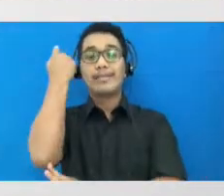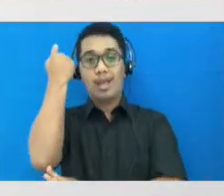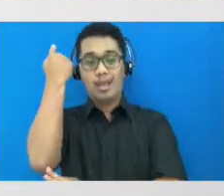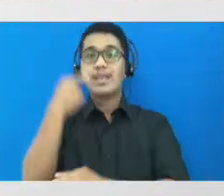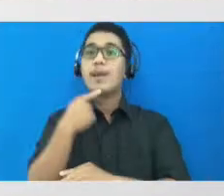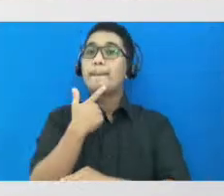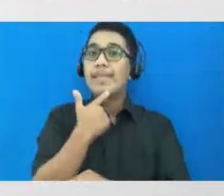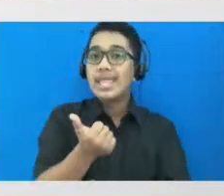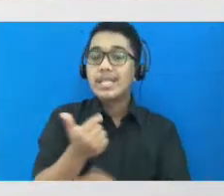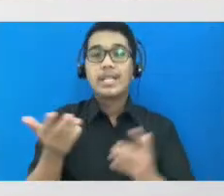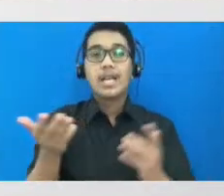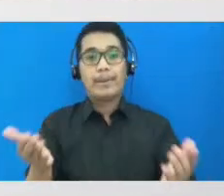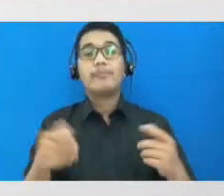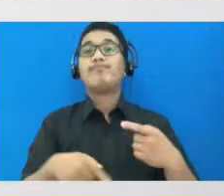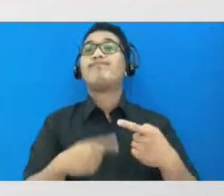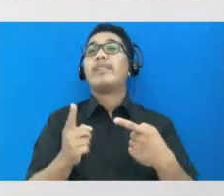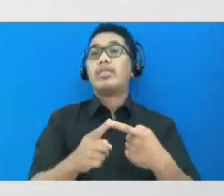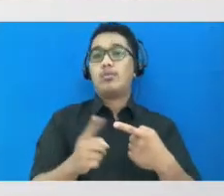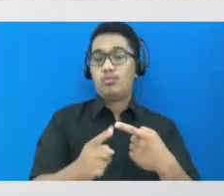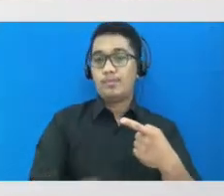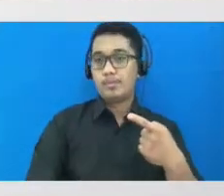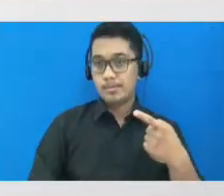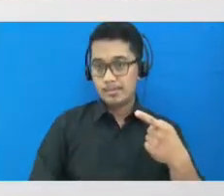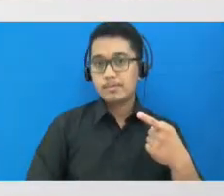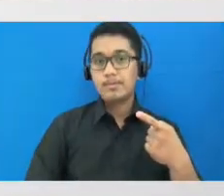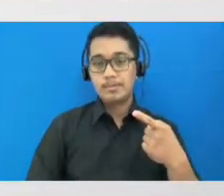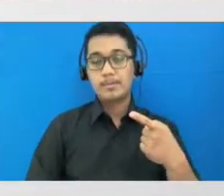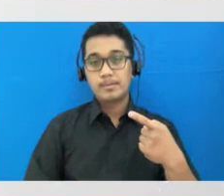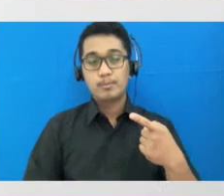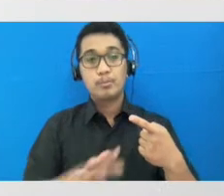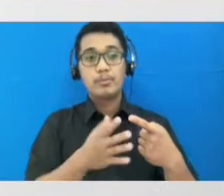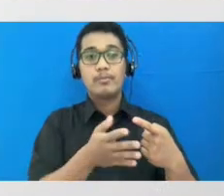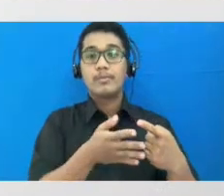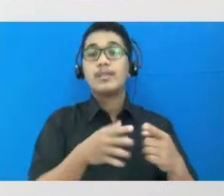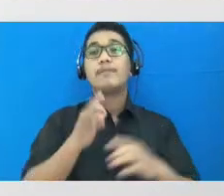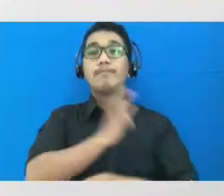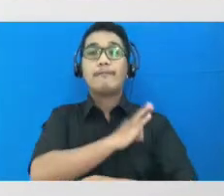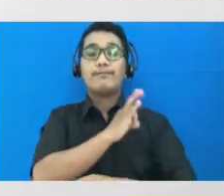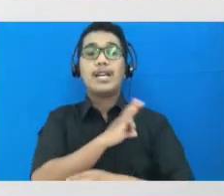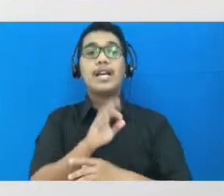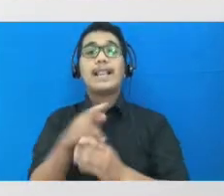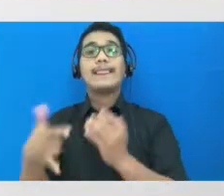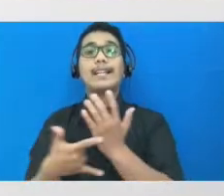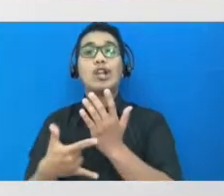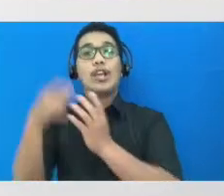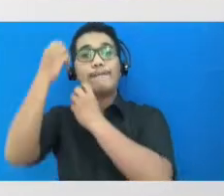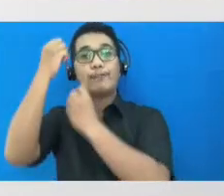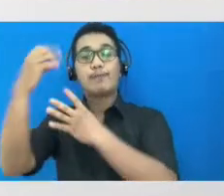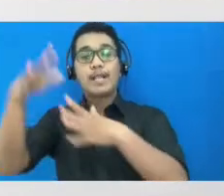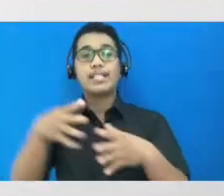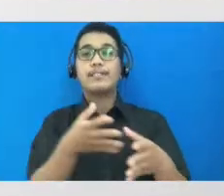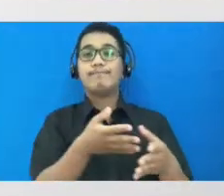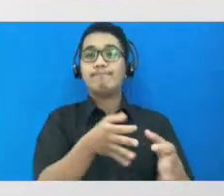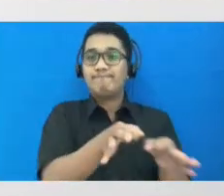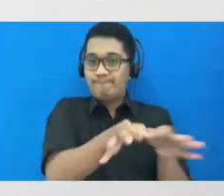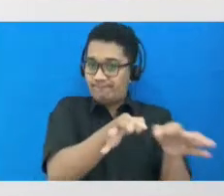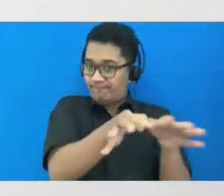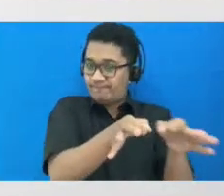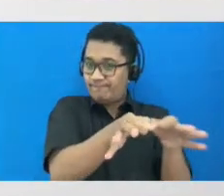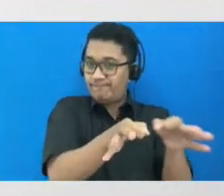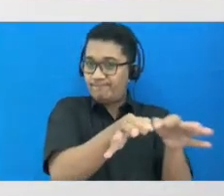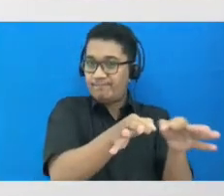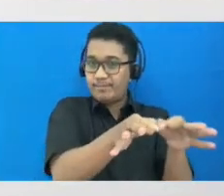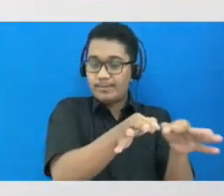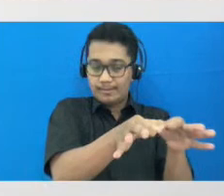fundamental. Pertama adalah memfasilitasi pemanfaatan teknologi informasi. Di dalam konteks ini,